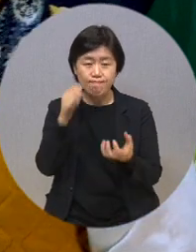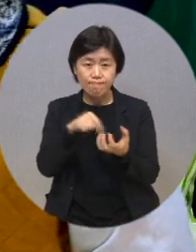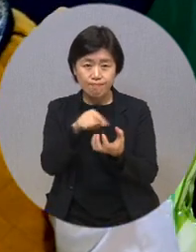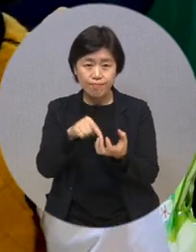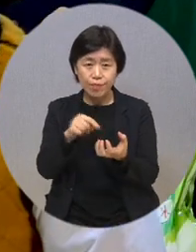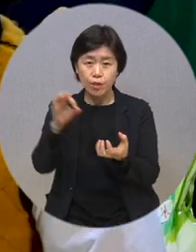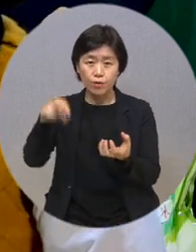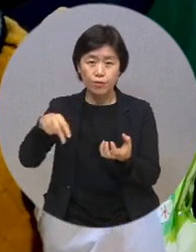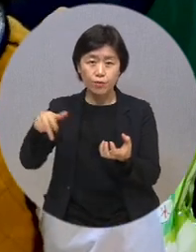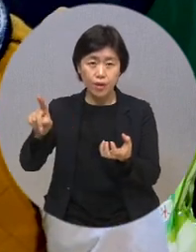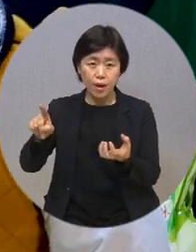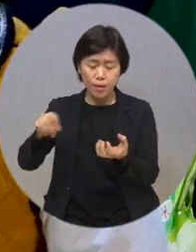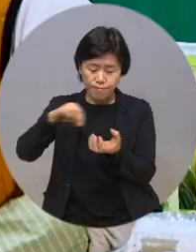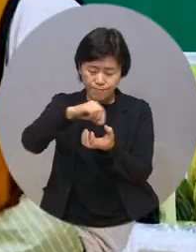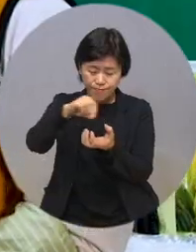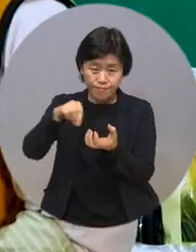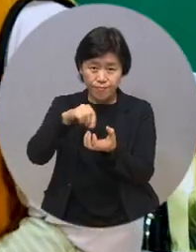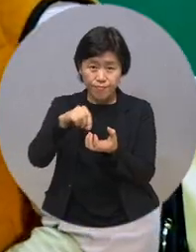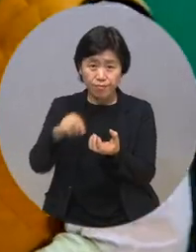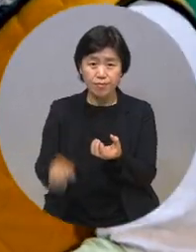유자청. 먹어봐.